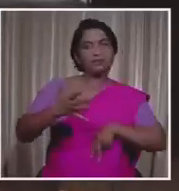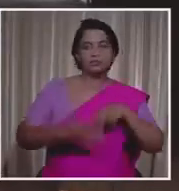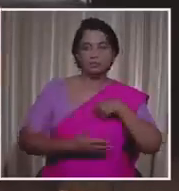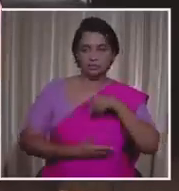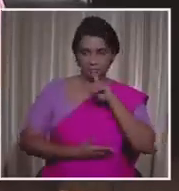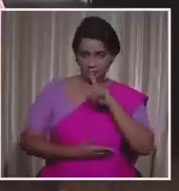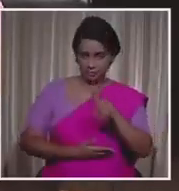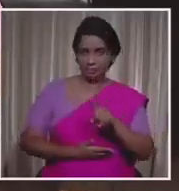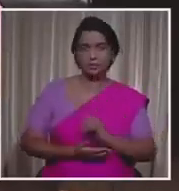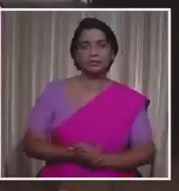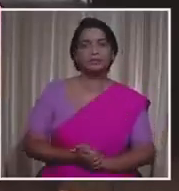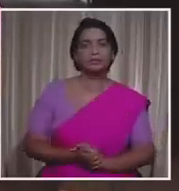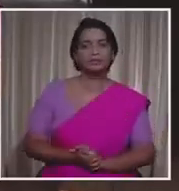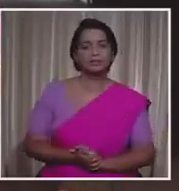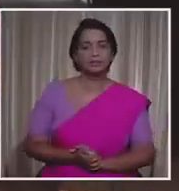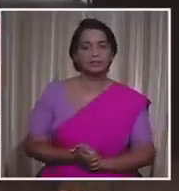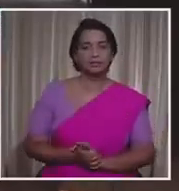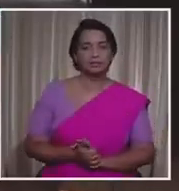කැමැත්තෙමි.